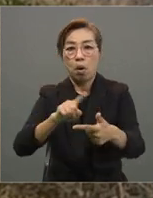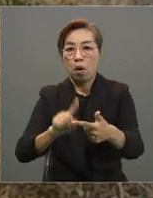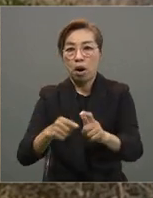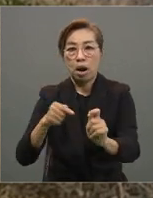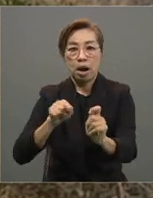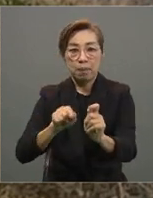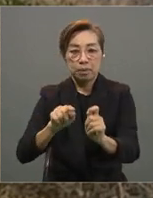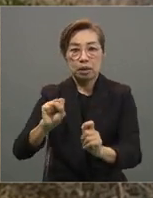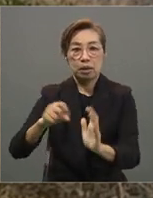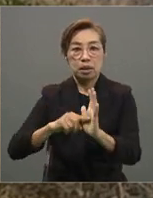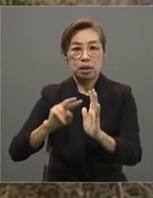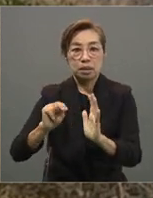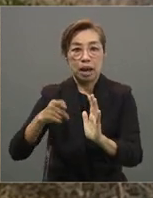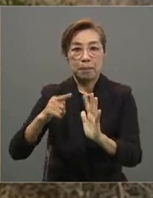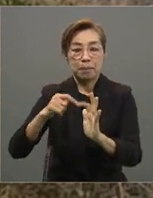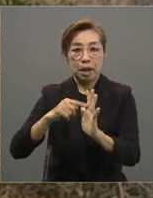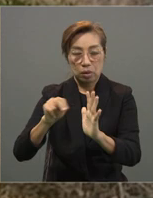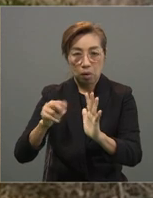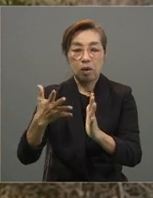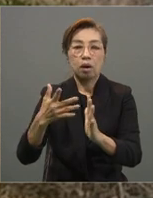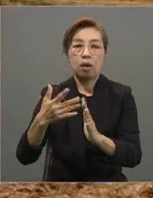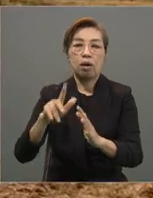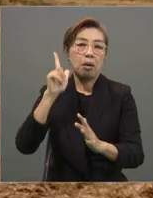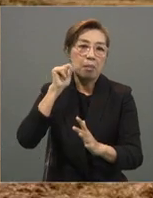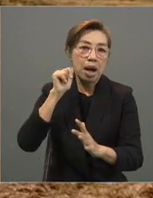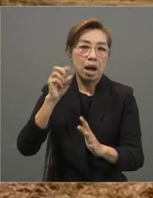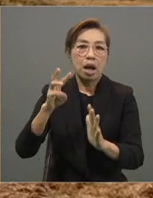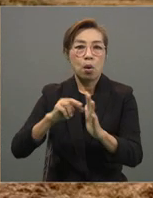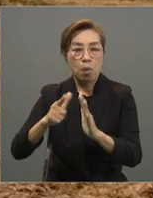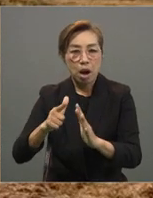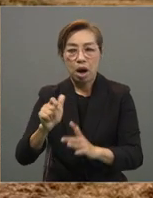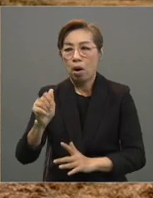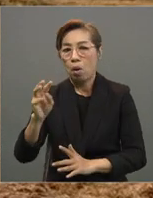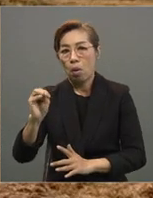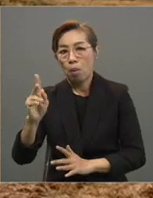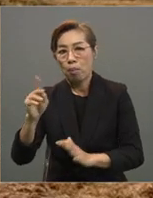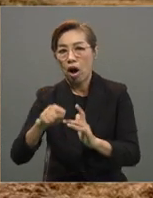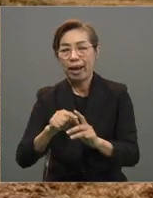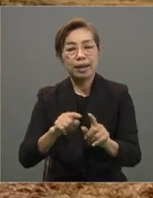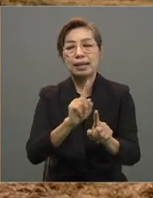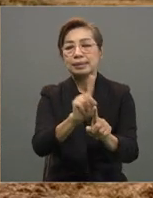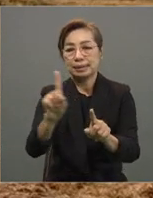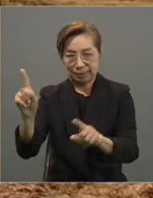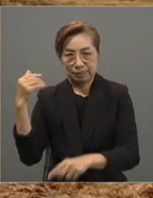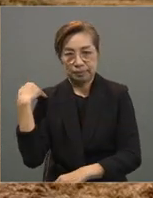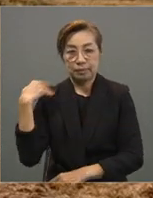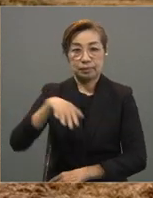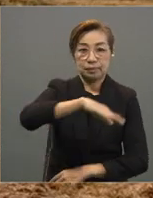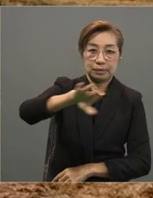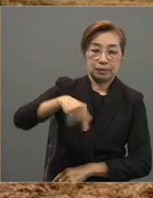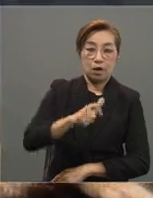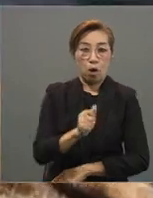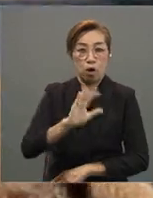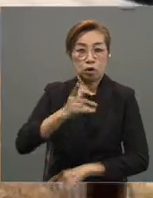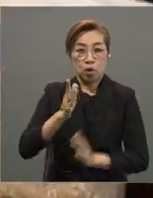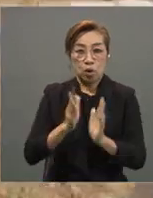อำเภอสันป่าตอง 3จุดอำเภอดอยเต่าแม่วางจอมทองและอมก๋อยอำเภอละ 1จุดด้วยกันค่ะซึ่งเจ้าหน้าที่อุทยาน